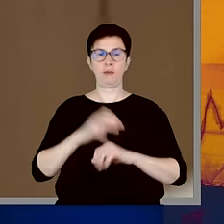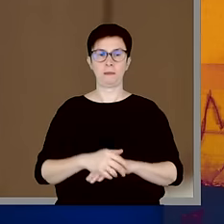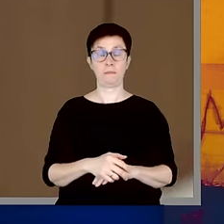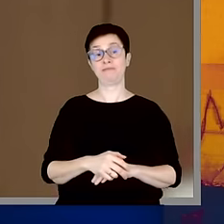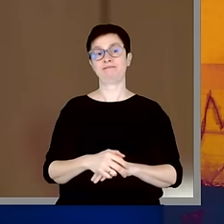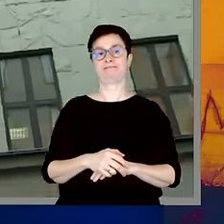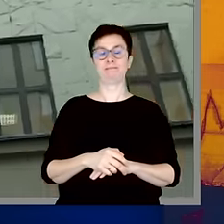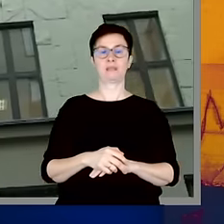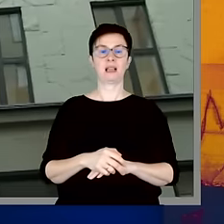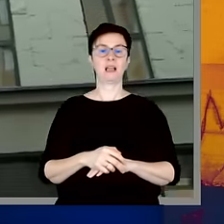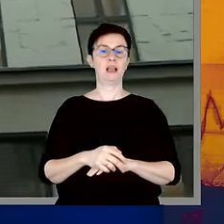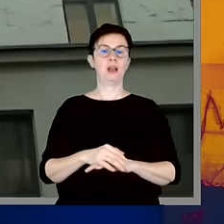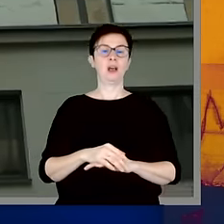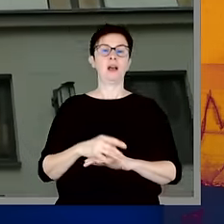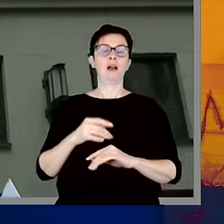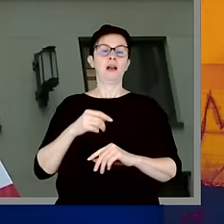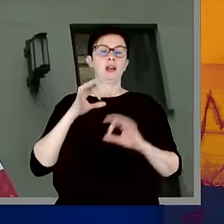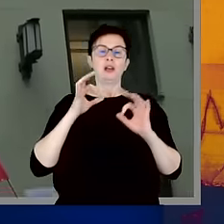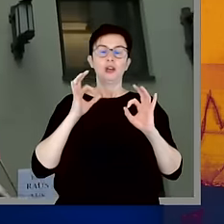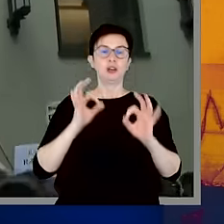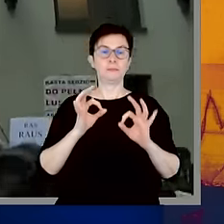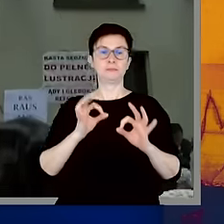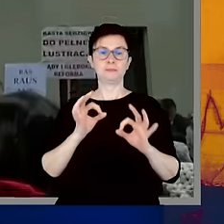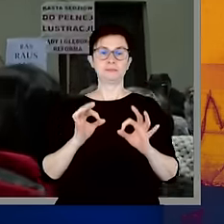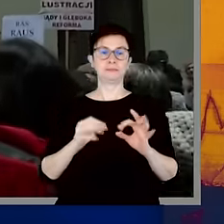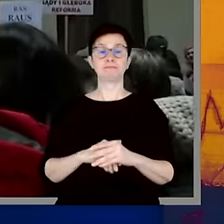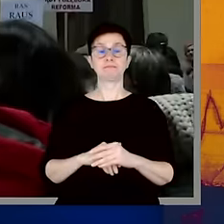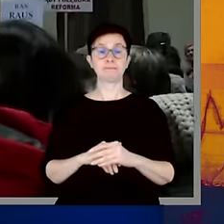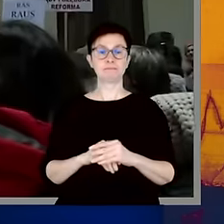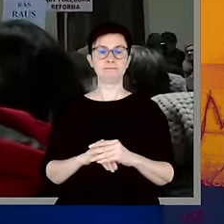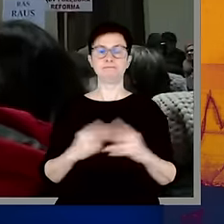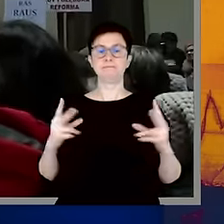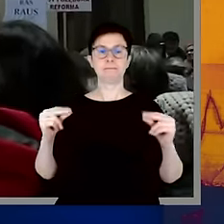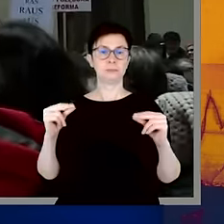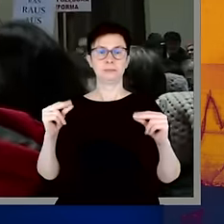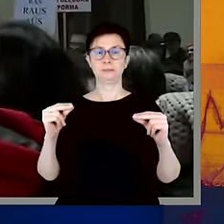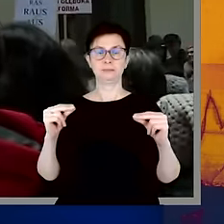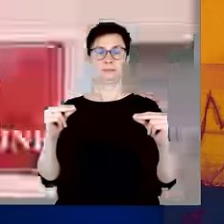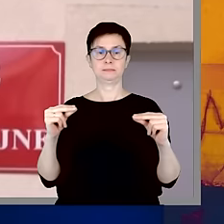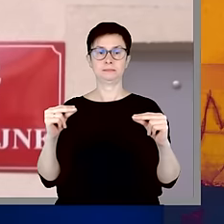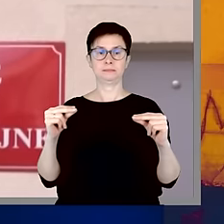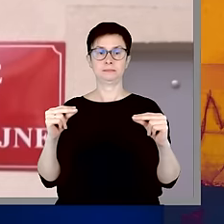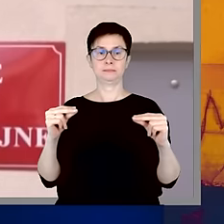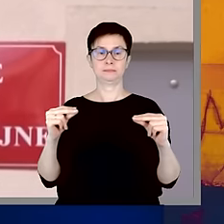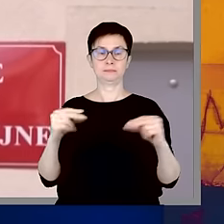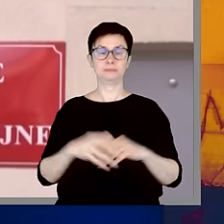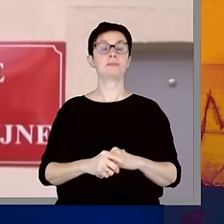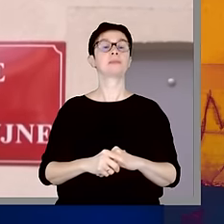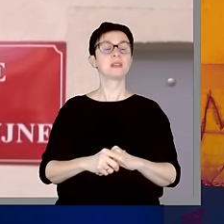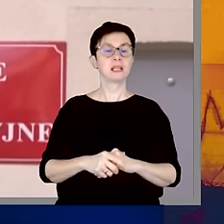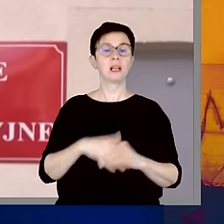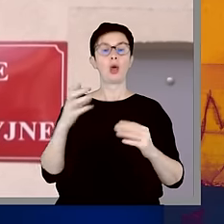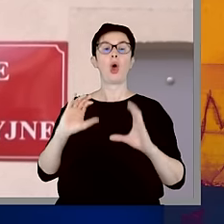tak, ale to zostało. Tak, dzisiejszy wyrok, jeśli mogłabym się odnieść, bardzo proszę. Chodzi właśnie państwu z koalicji